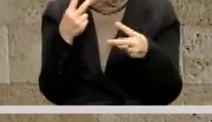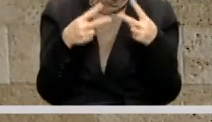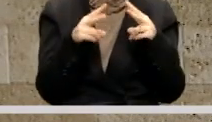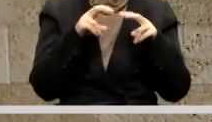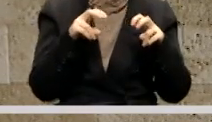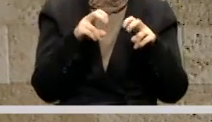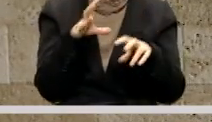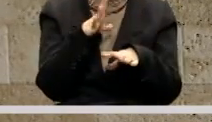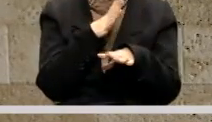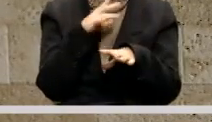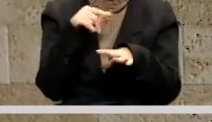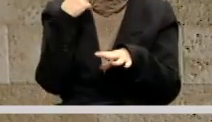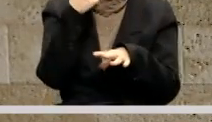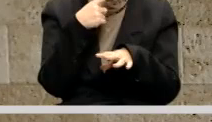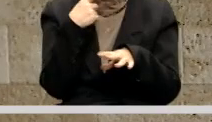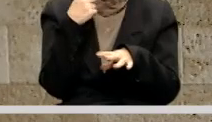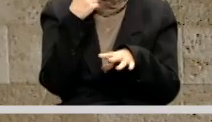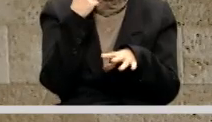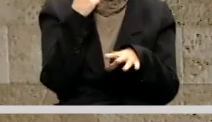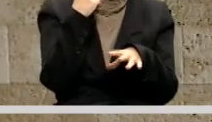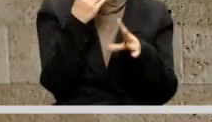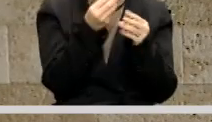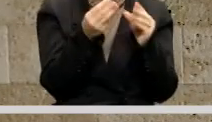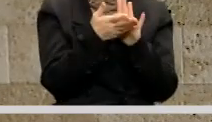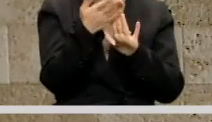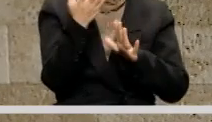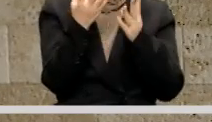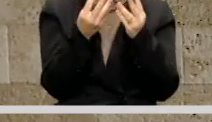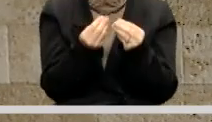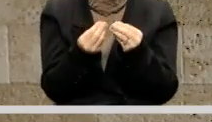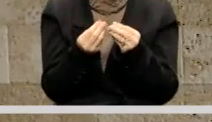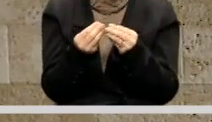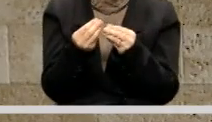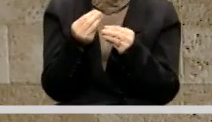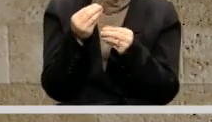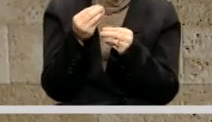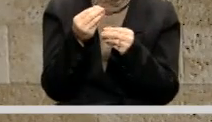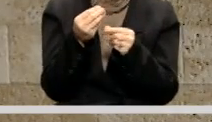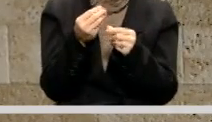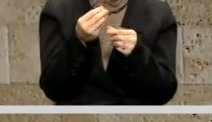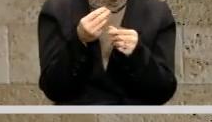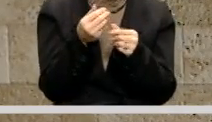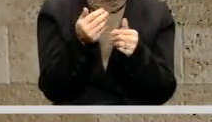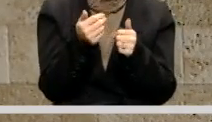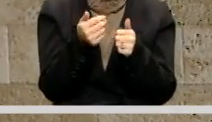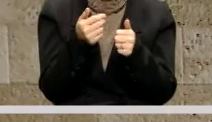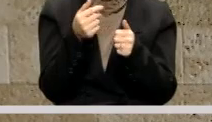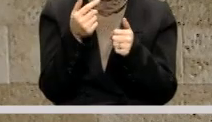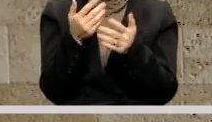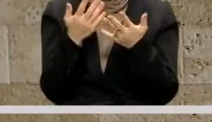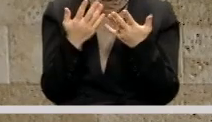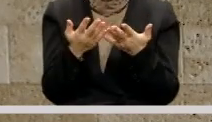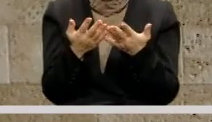edilmiş. Dolayısıyla glisemik indeksi yüksek olan, yoğun karbonhidrat içeren ve tabii posa miktarı düşük olan gıdaların